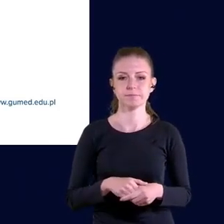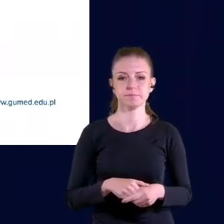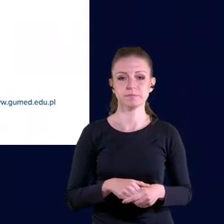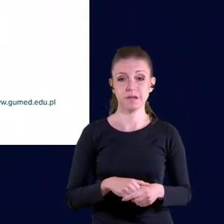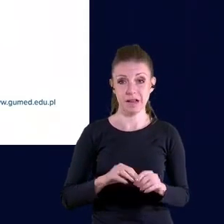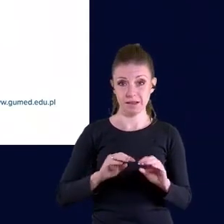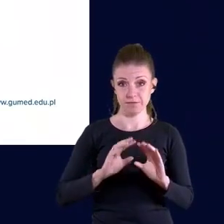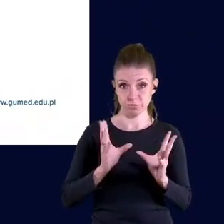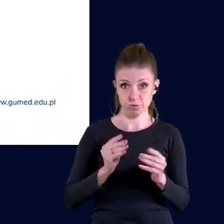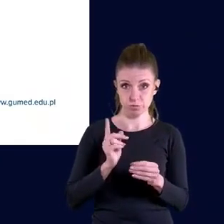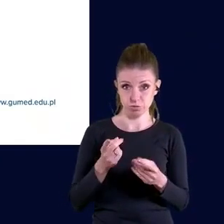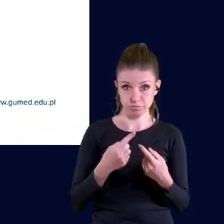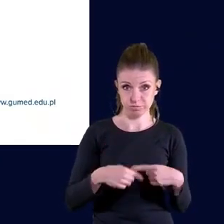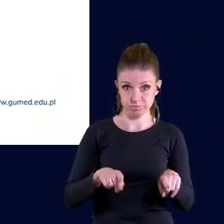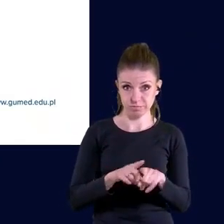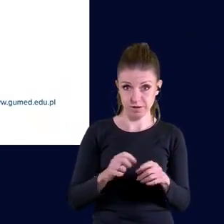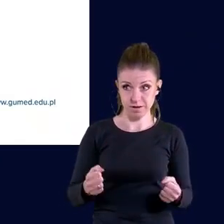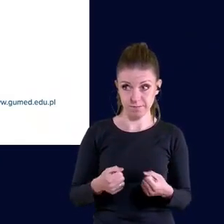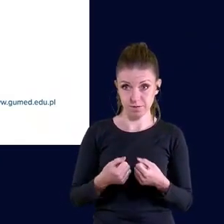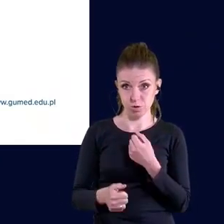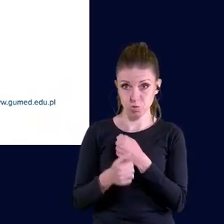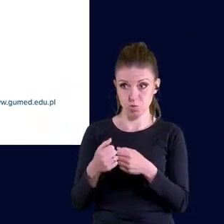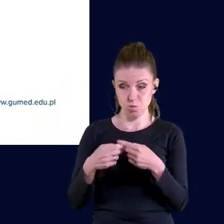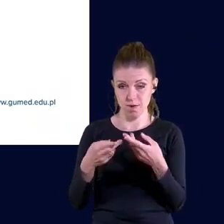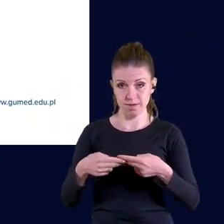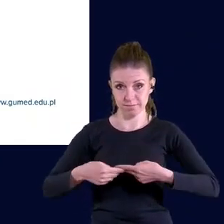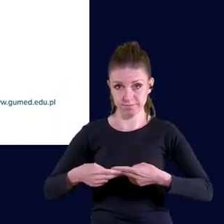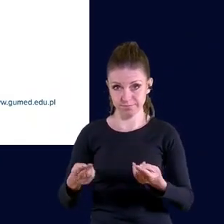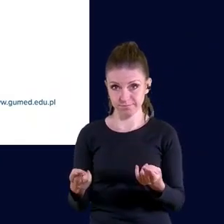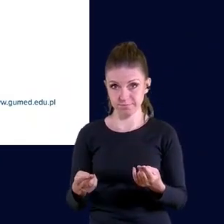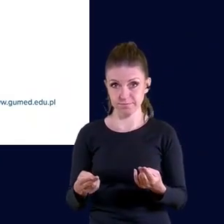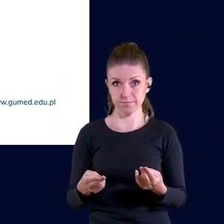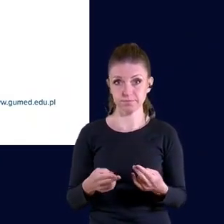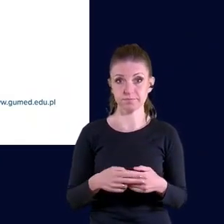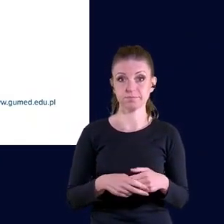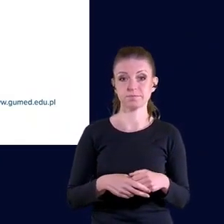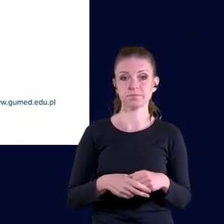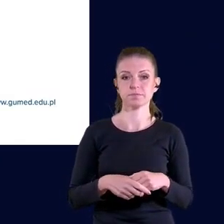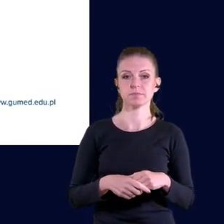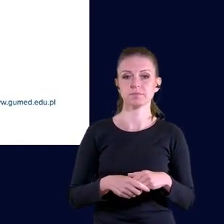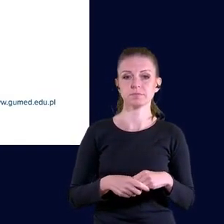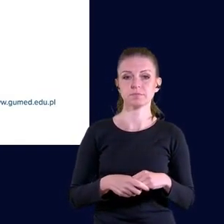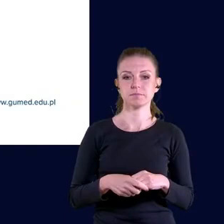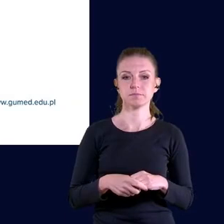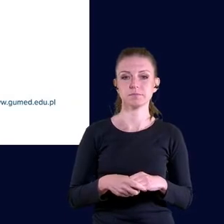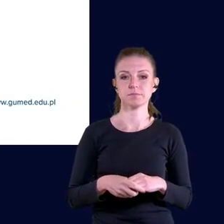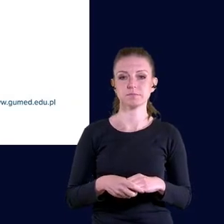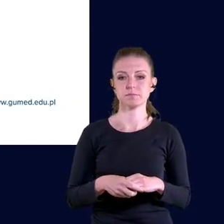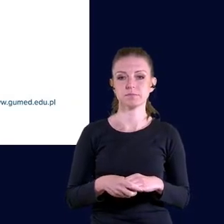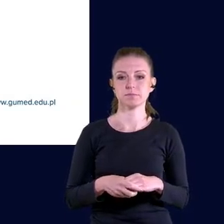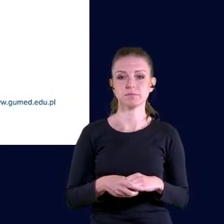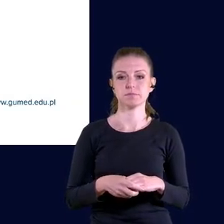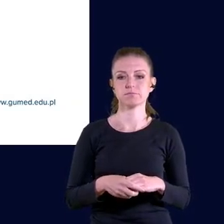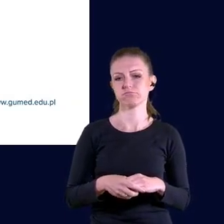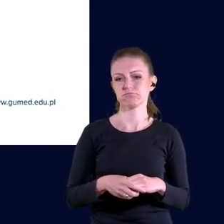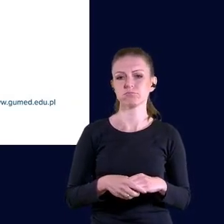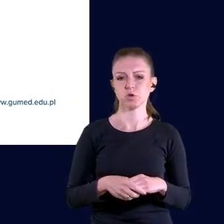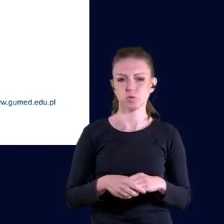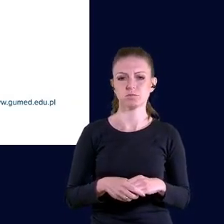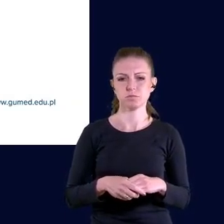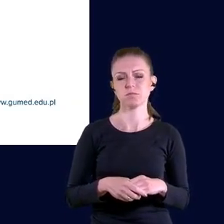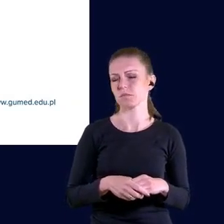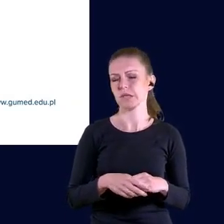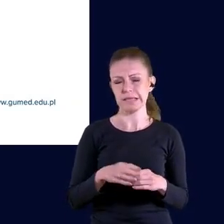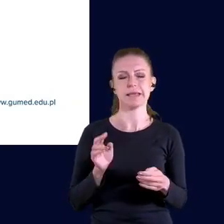zrealizowanych żeby mamy dokumentalny tekst czy dana strona spełniały warunki wcg część